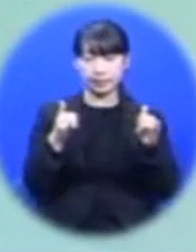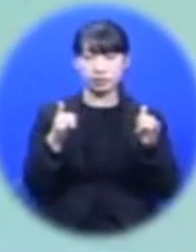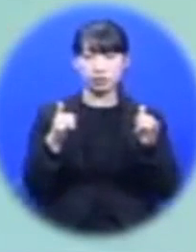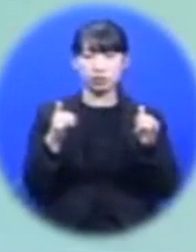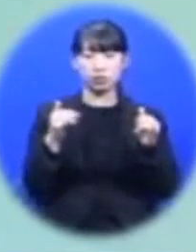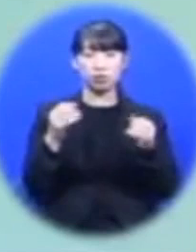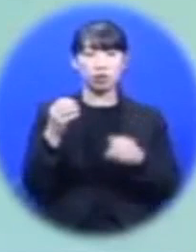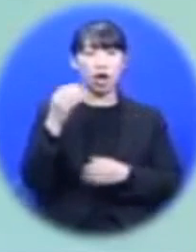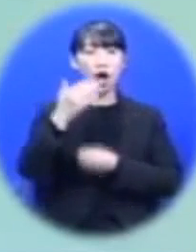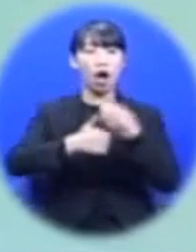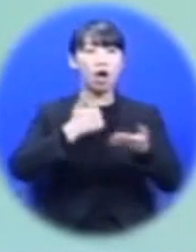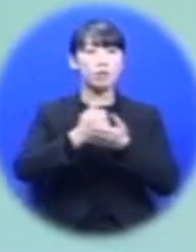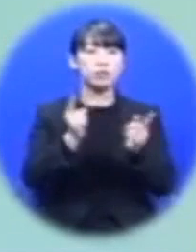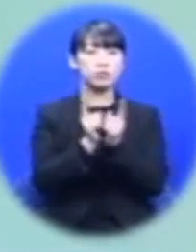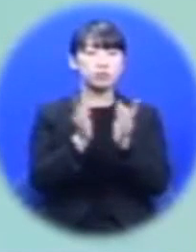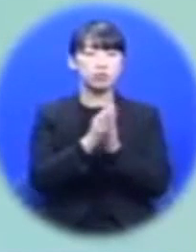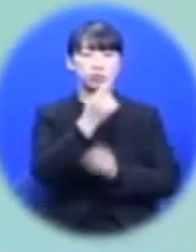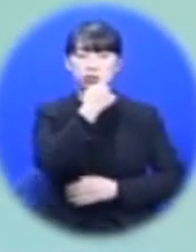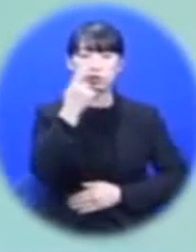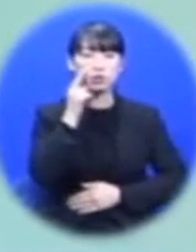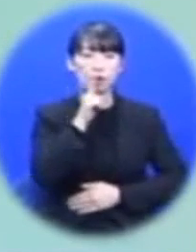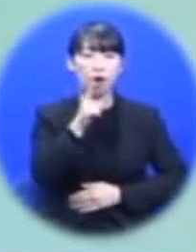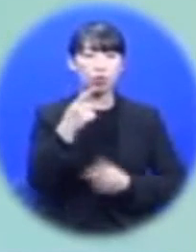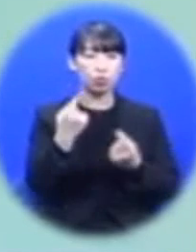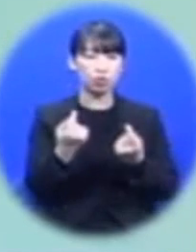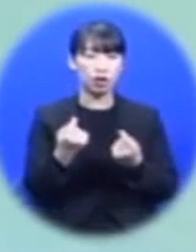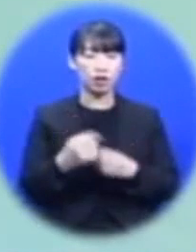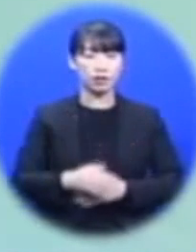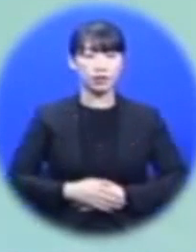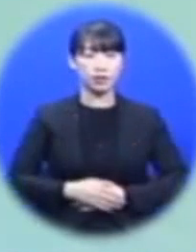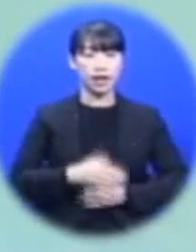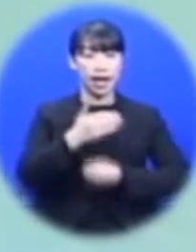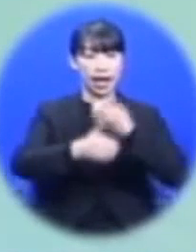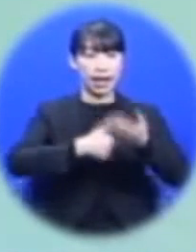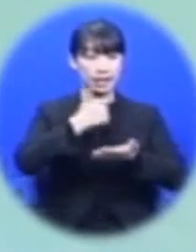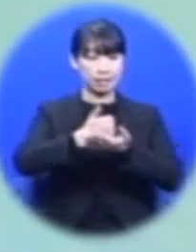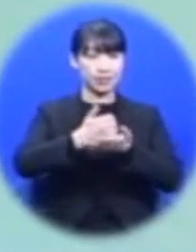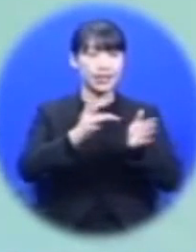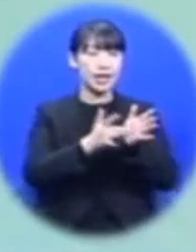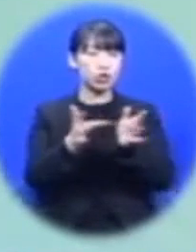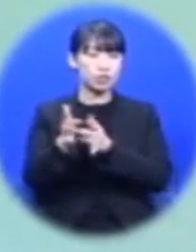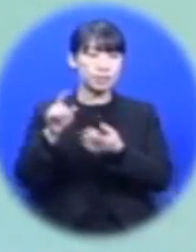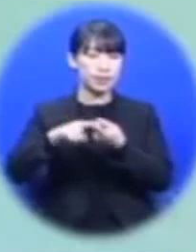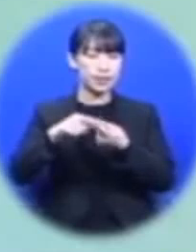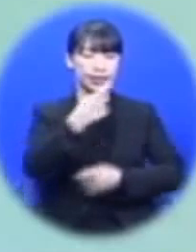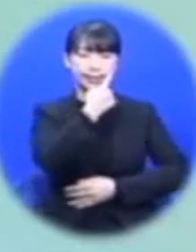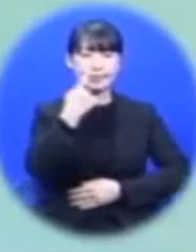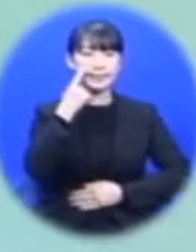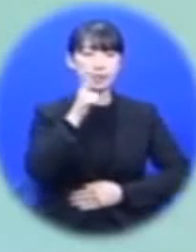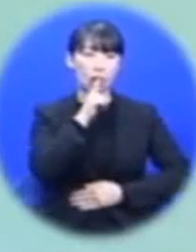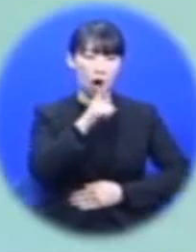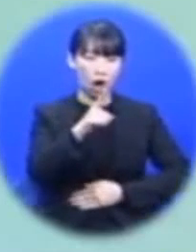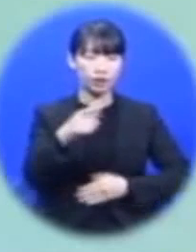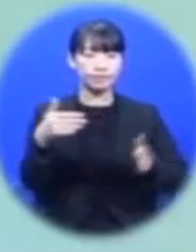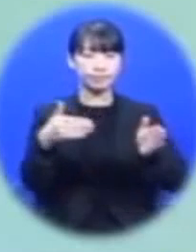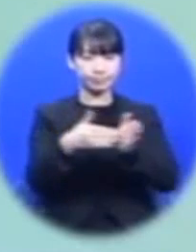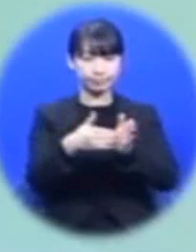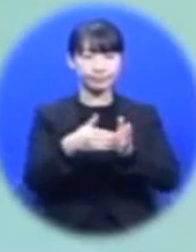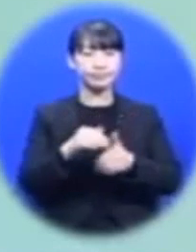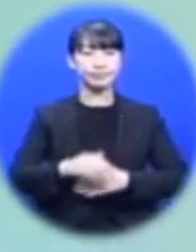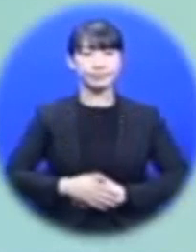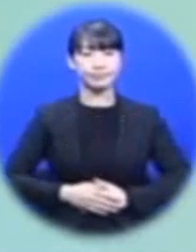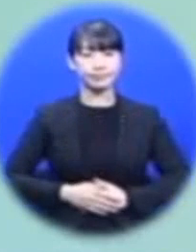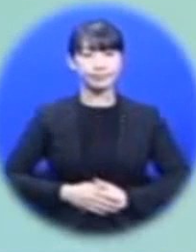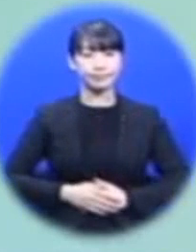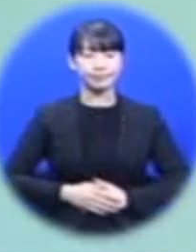증언하다 것입니다 9절에 하나님이 자기 아들에 관해서 증언하다 것입니다